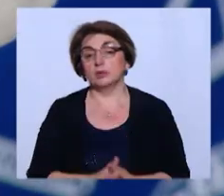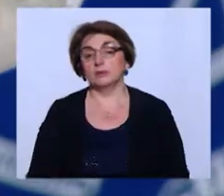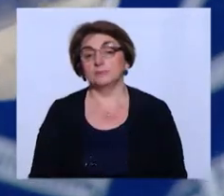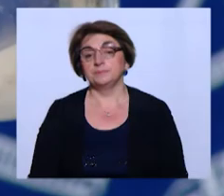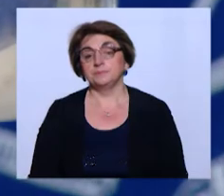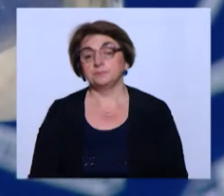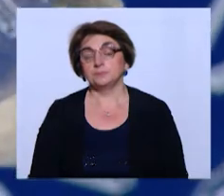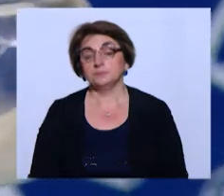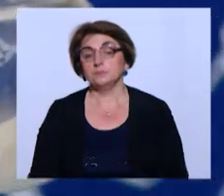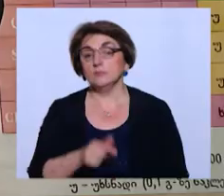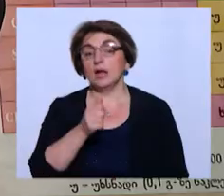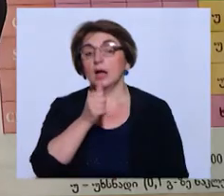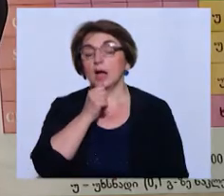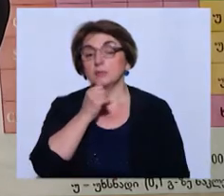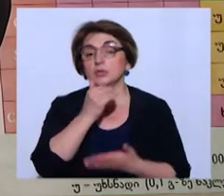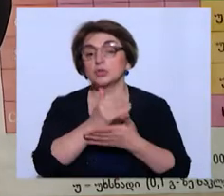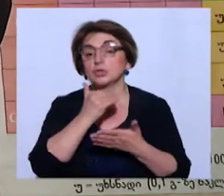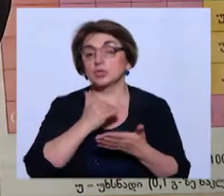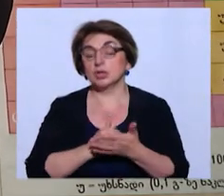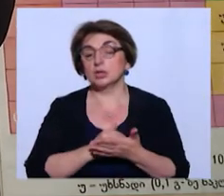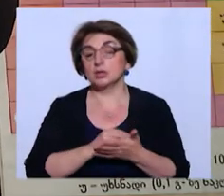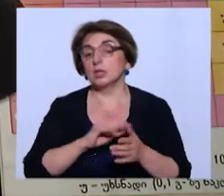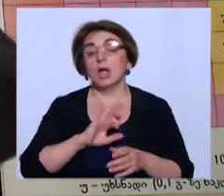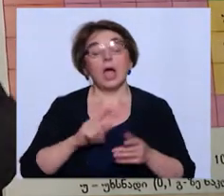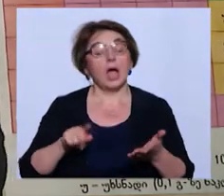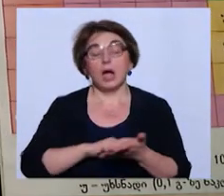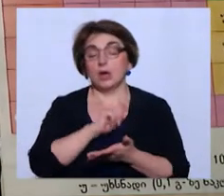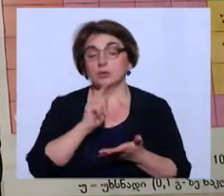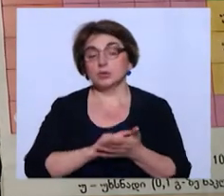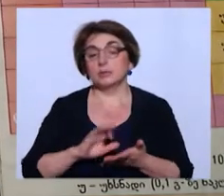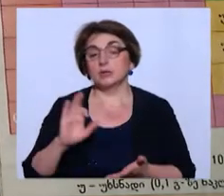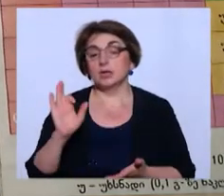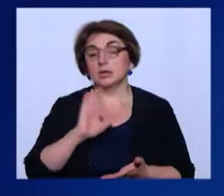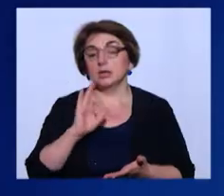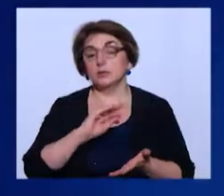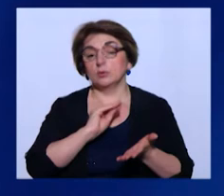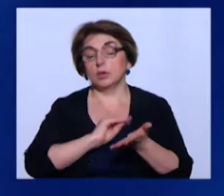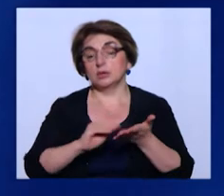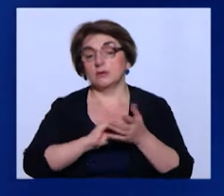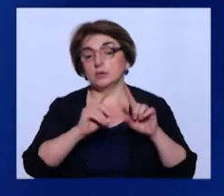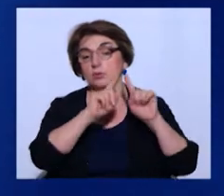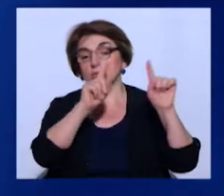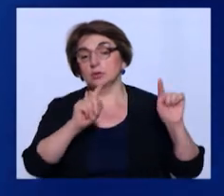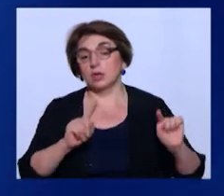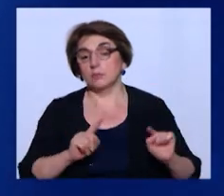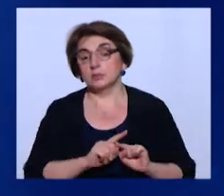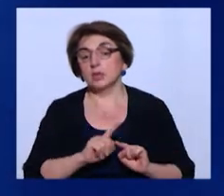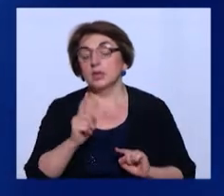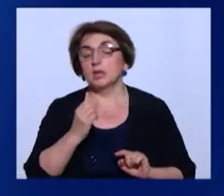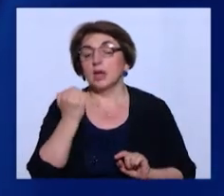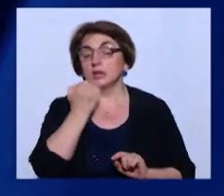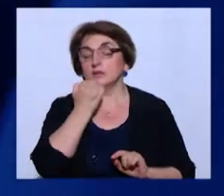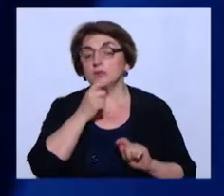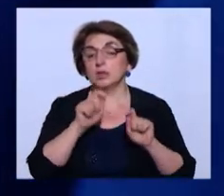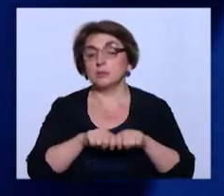და მე ამ ექსპერიმენტის შედეგს, რა თქმა უნდა, დაფაზე დაგიწერამ, უფრო კარგად დავინახოთ რა ნივთიერებები წარმოიქმნება